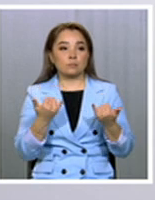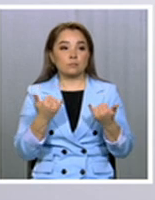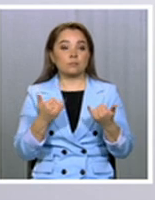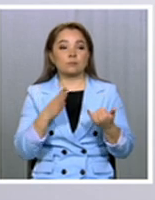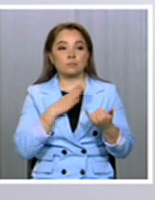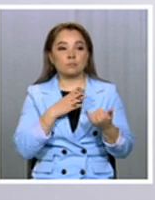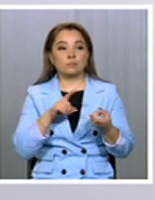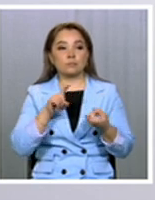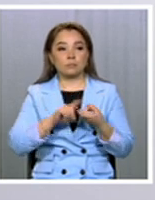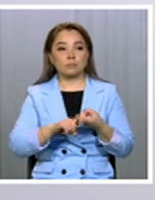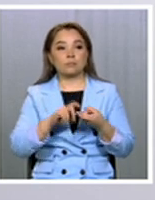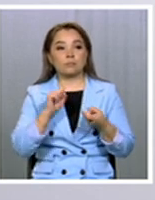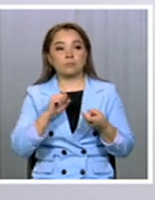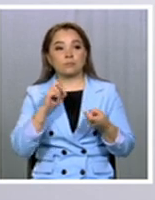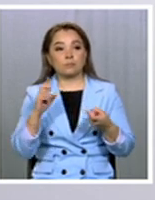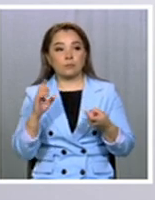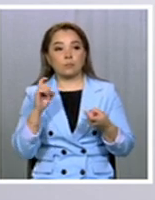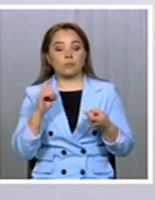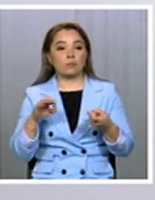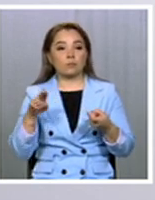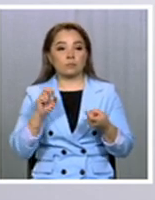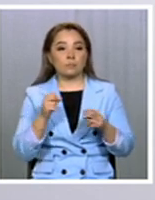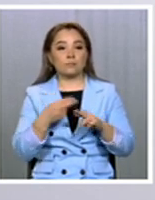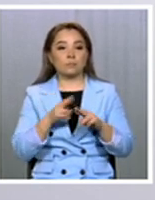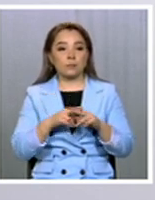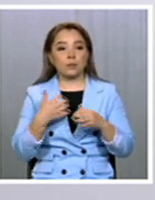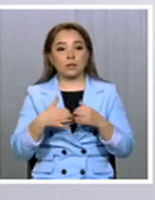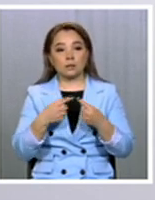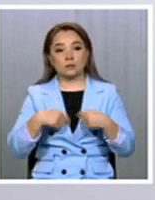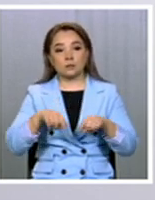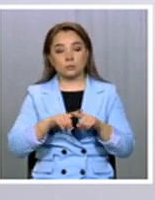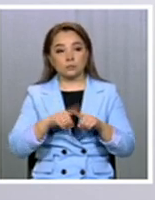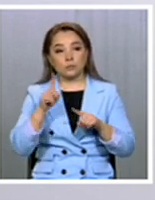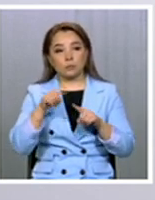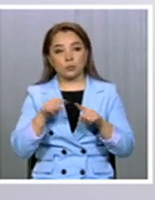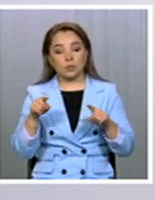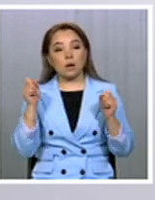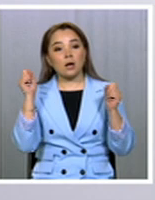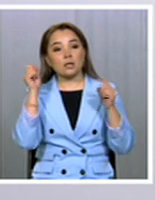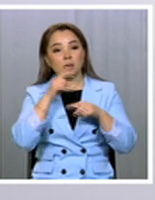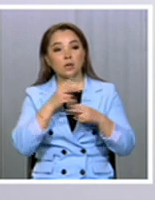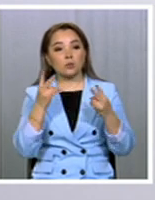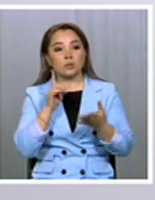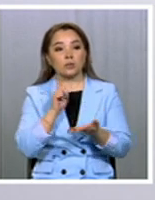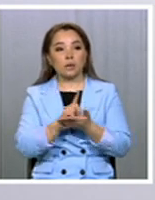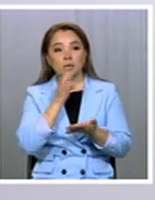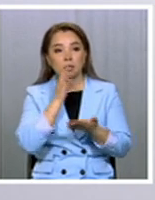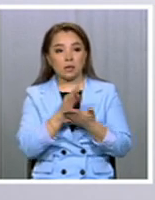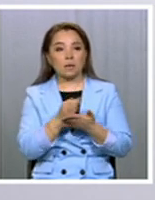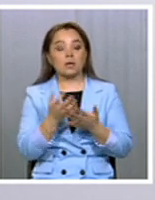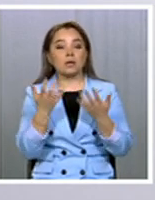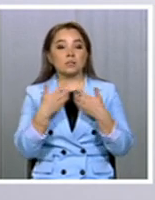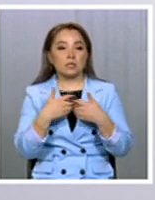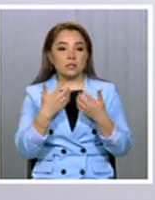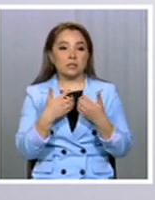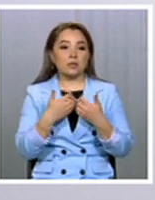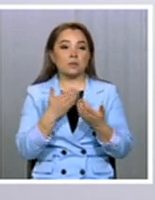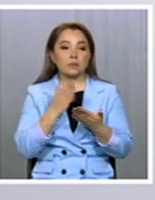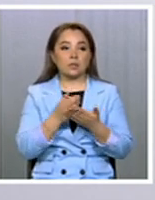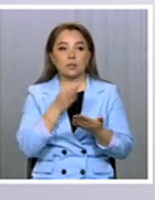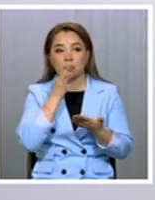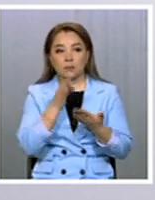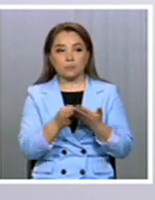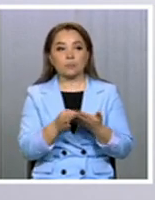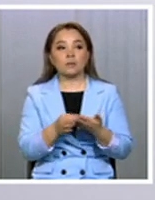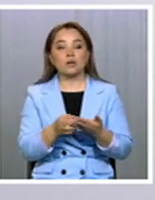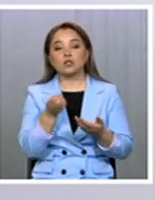мен АБ хордасының арасындағы бұрышты анықтауымыз керек. Есептің шартын